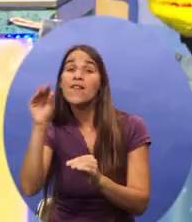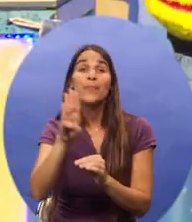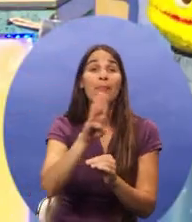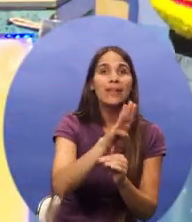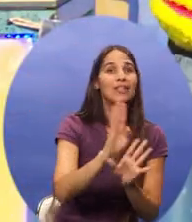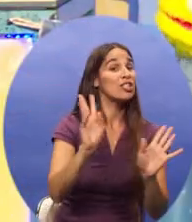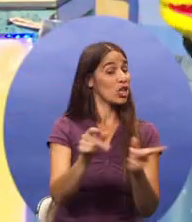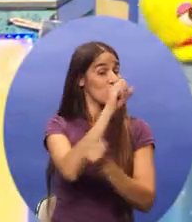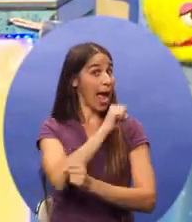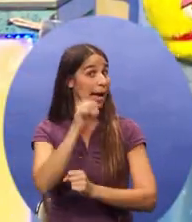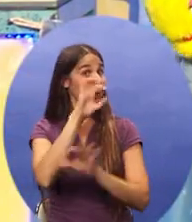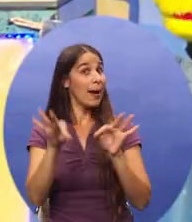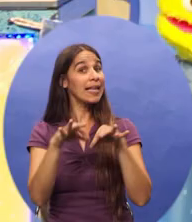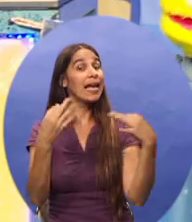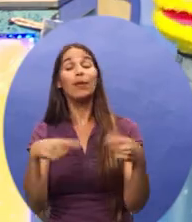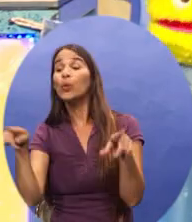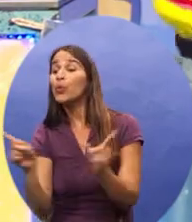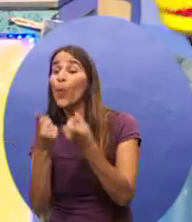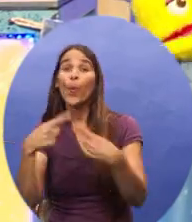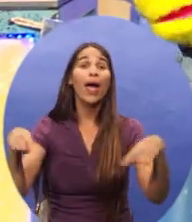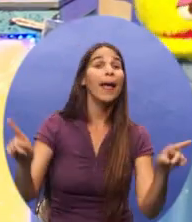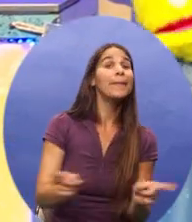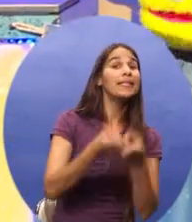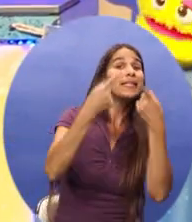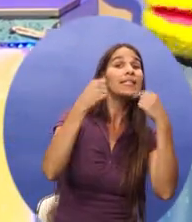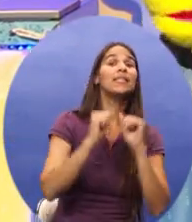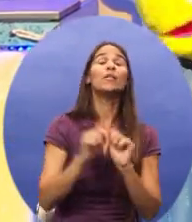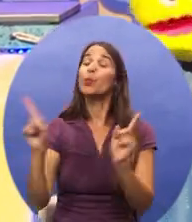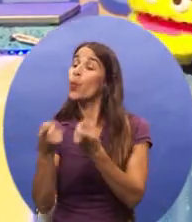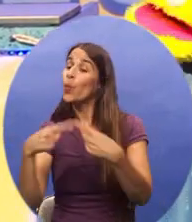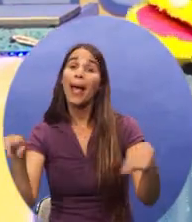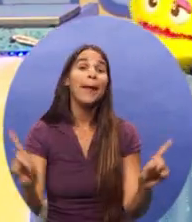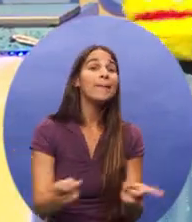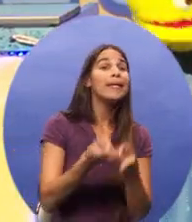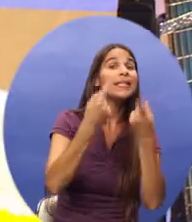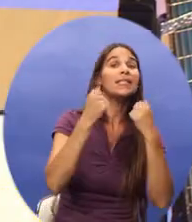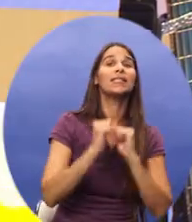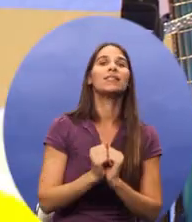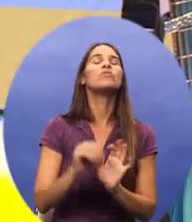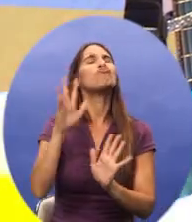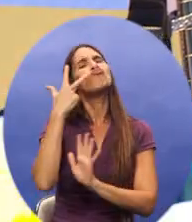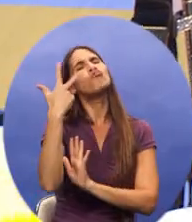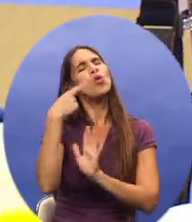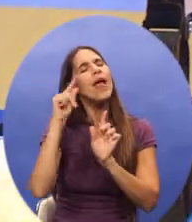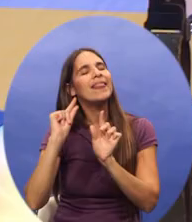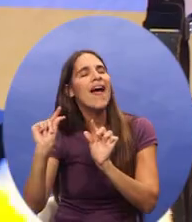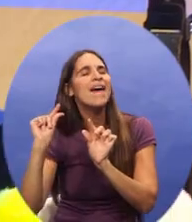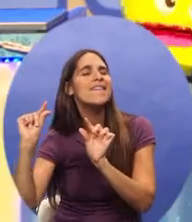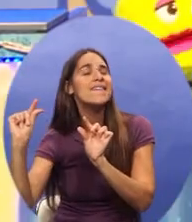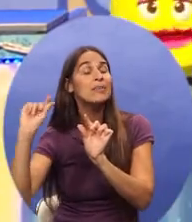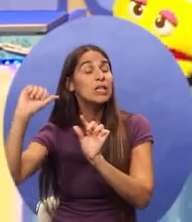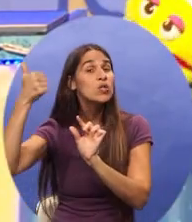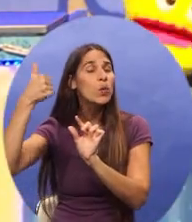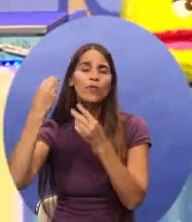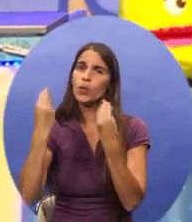מתחילין מאלף בית כששרין מתחילין מדורני דורני